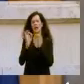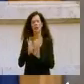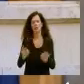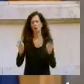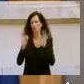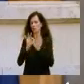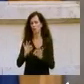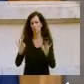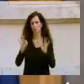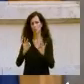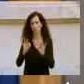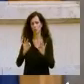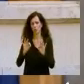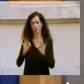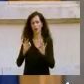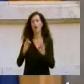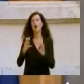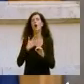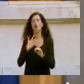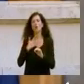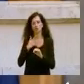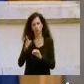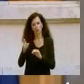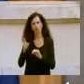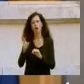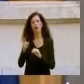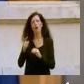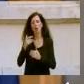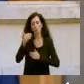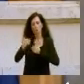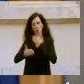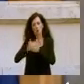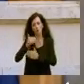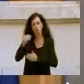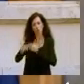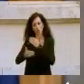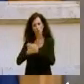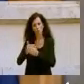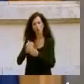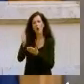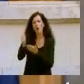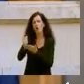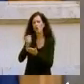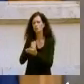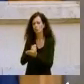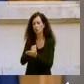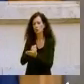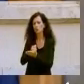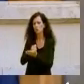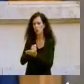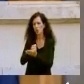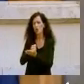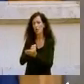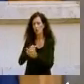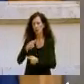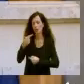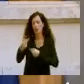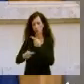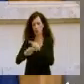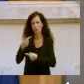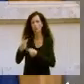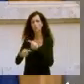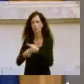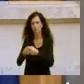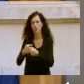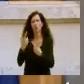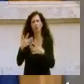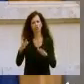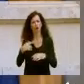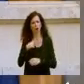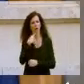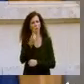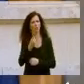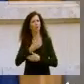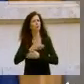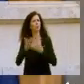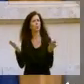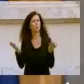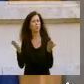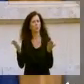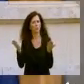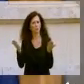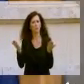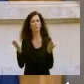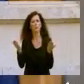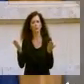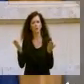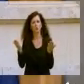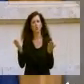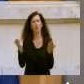di revoca di caducazione della concessione in corso o già dichiarato pubblicamente che per quanto mi riguarda sono